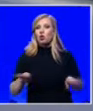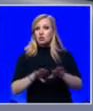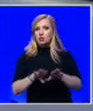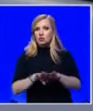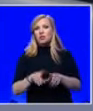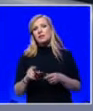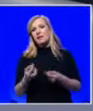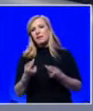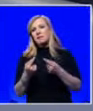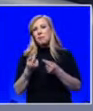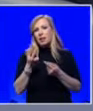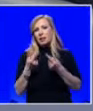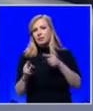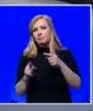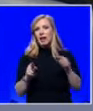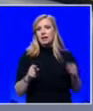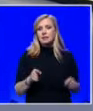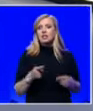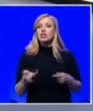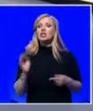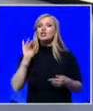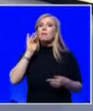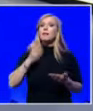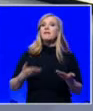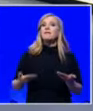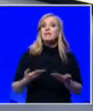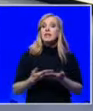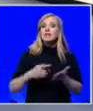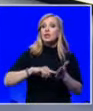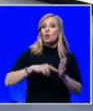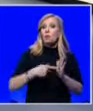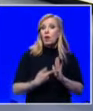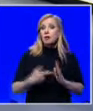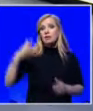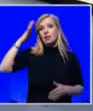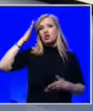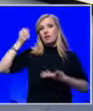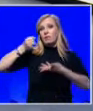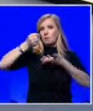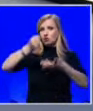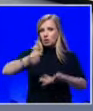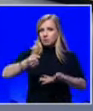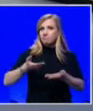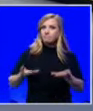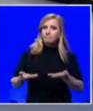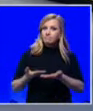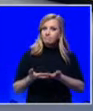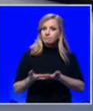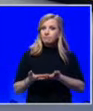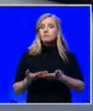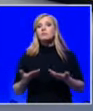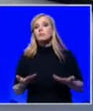Само че с някакви вариации ще бъде внесен законопроектът за държавния бюджет. Така